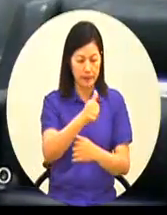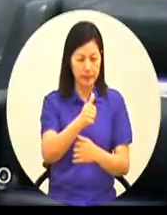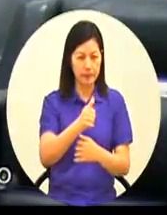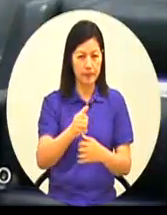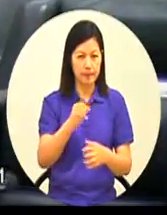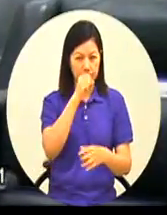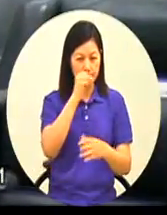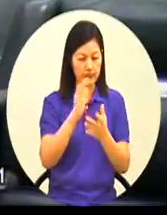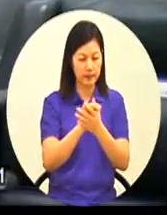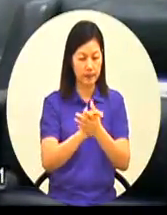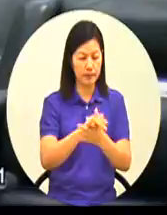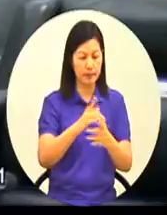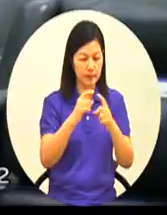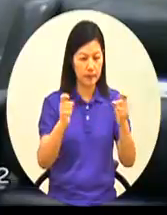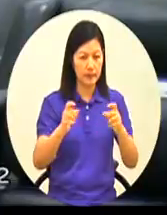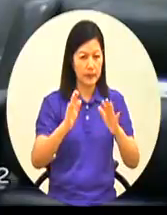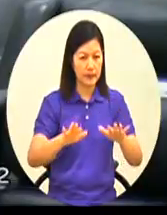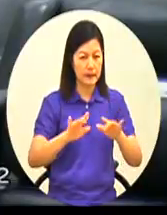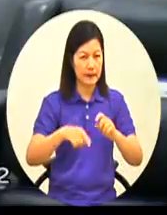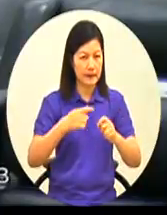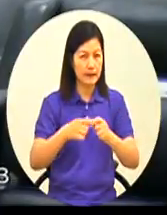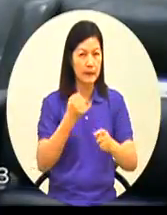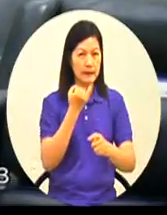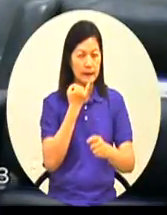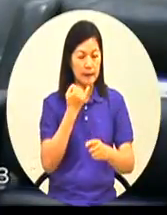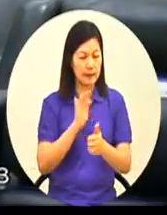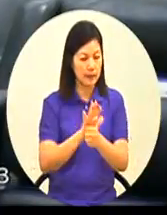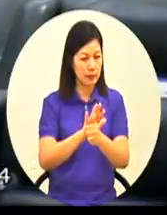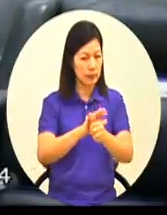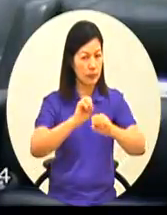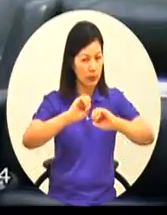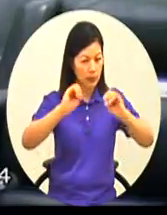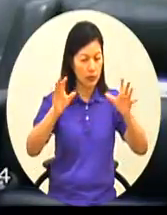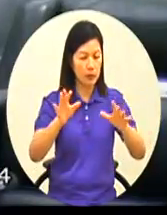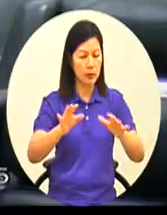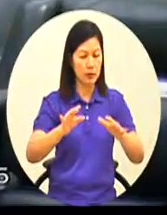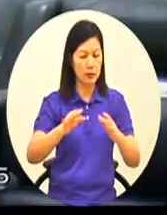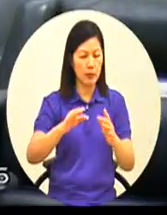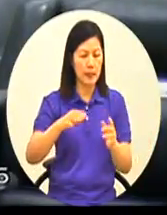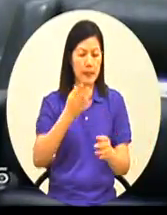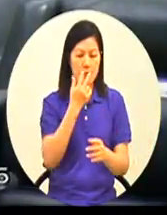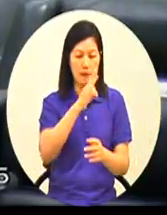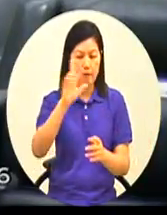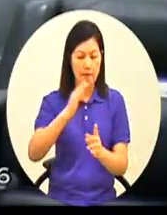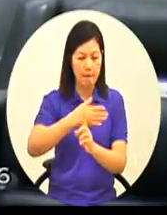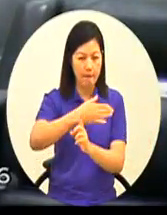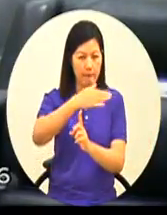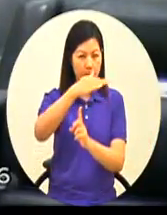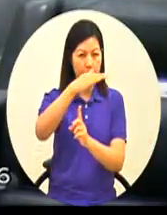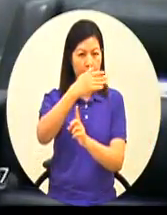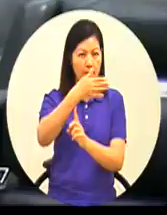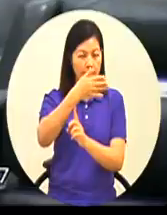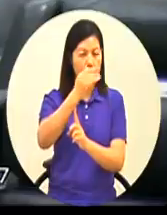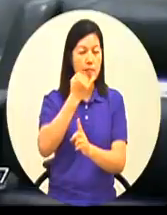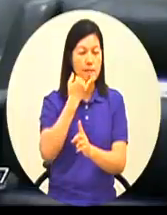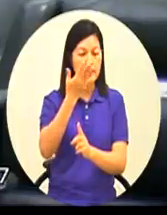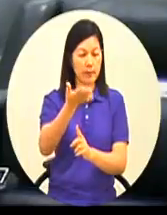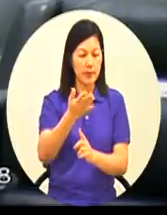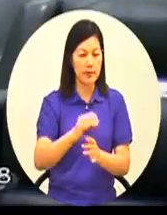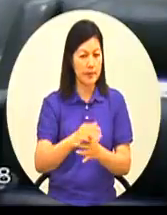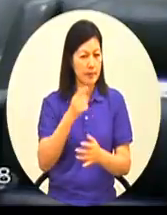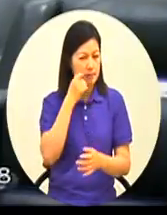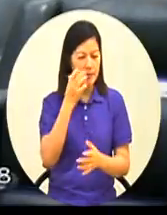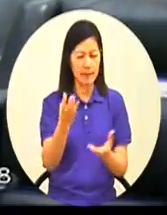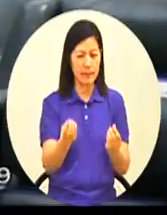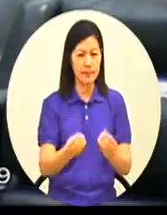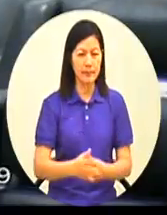们这一次是不是能够也来推动我们升起彩虹旗？我想这应该不是一件非常困难的事